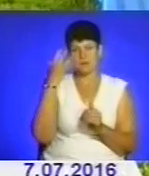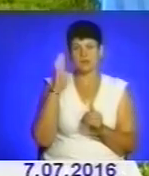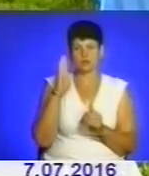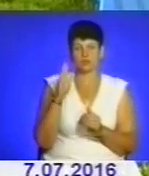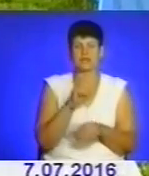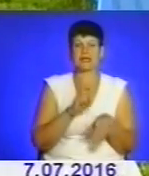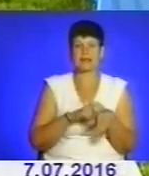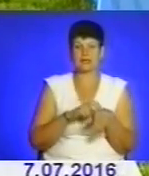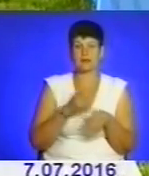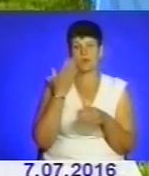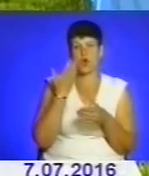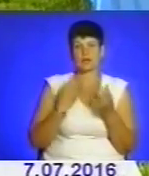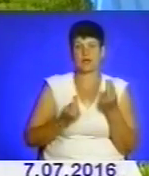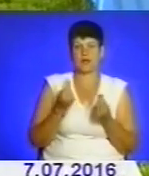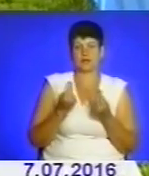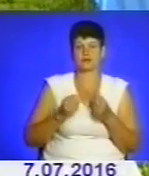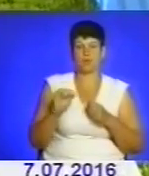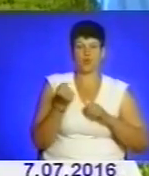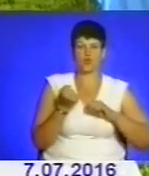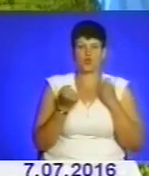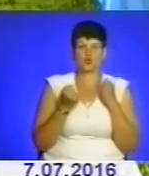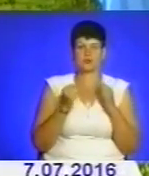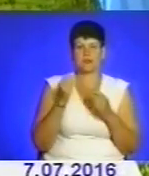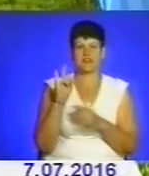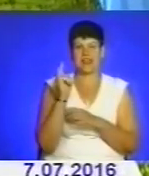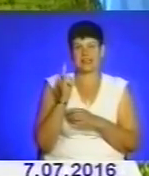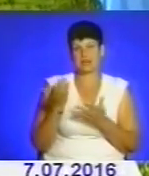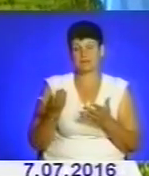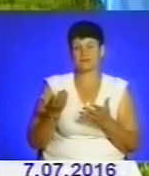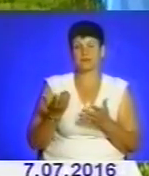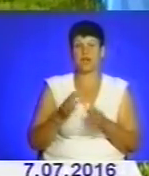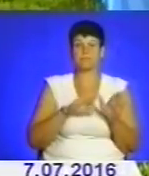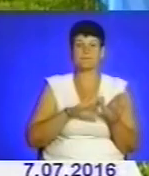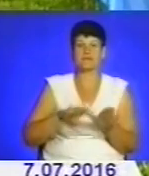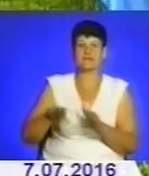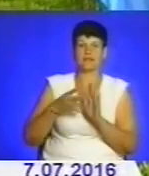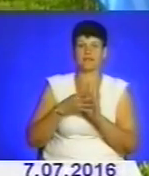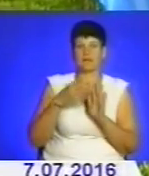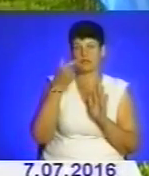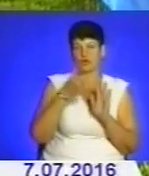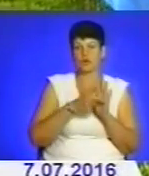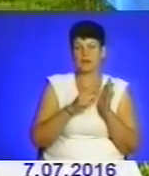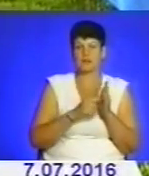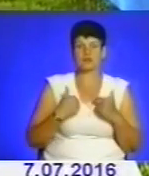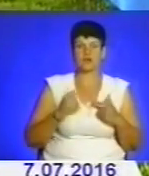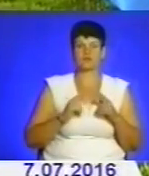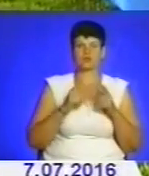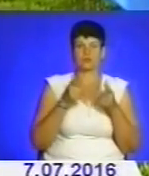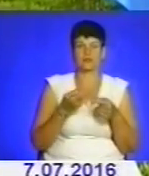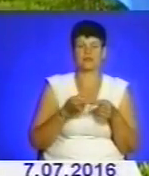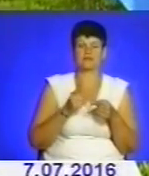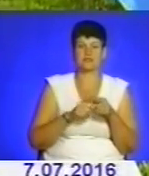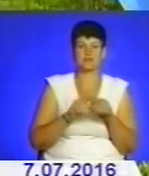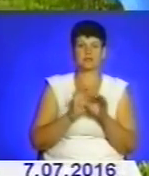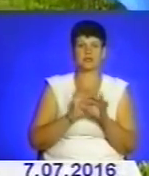ми гралися з подружками в ляльки. Також після 9 класу я вступила в цей чудовий